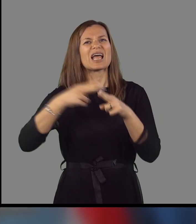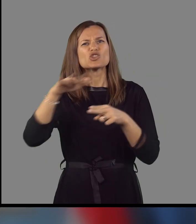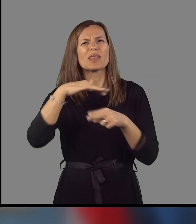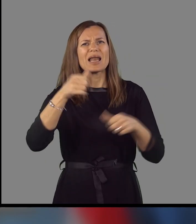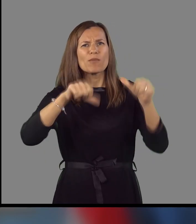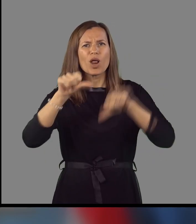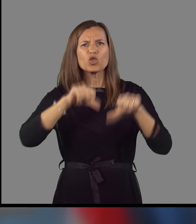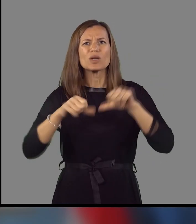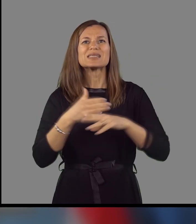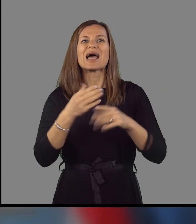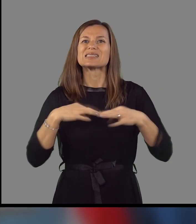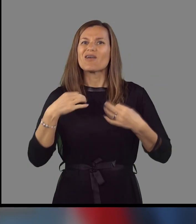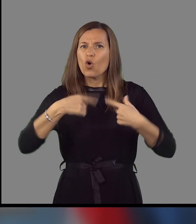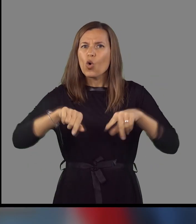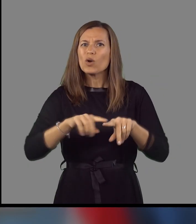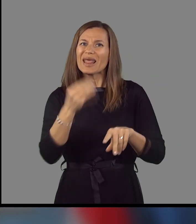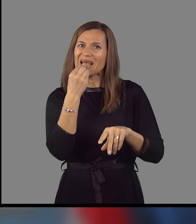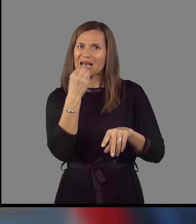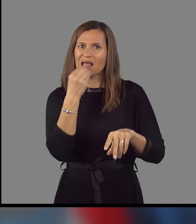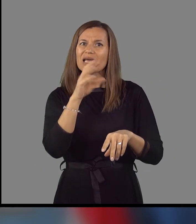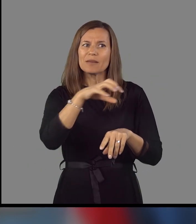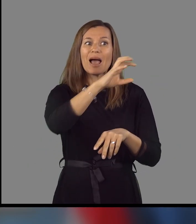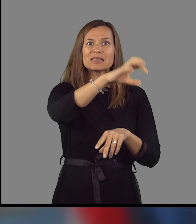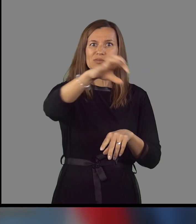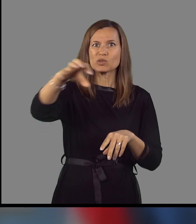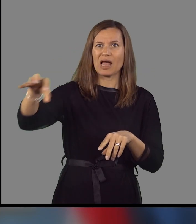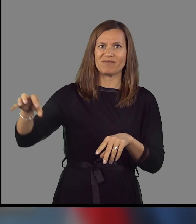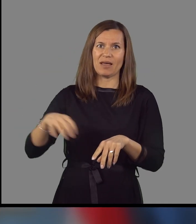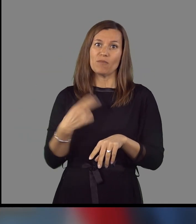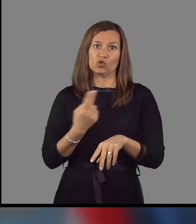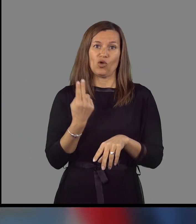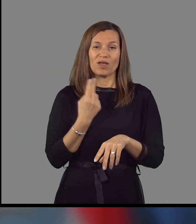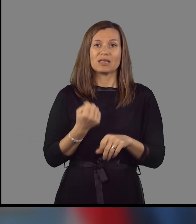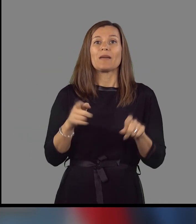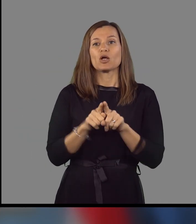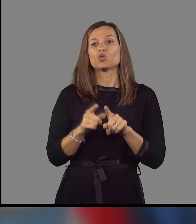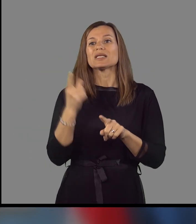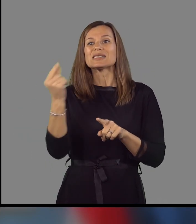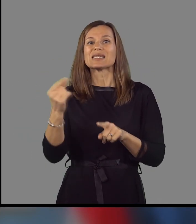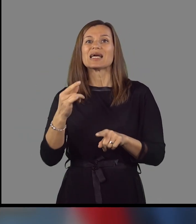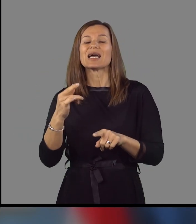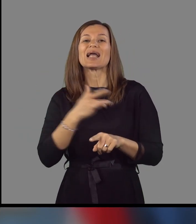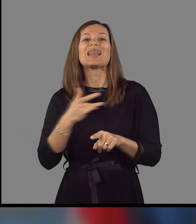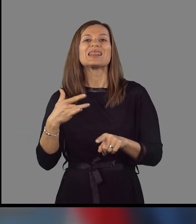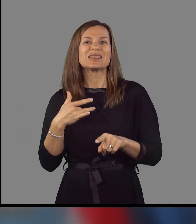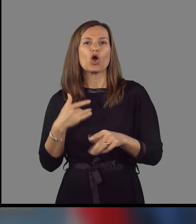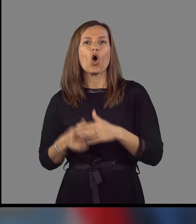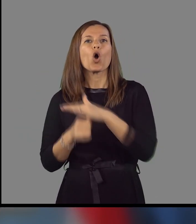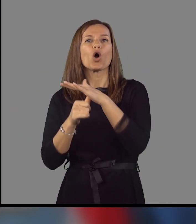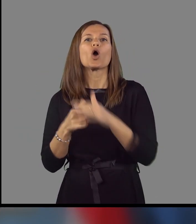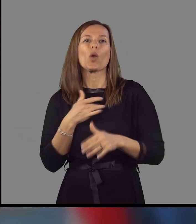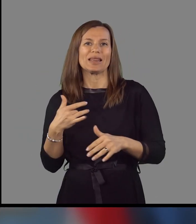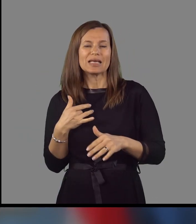laboratoriju za zdravje, okolje in hrano, ki ima svoje izpostave po Sloveniji in tudi za kliniko Golnik,